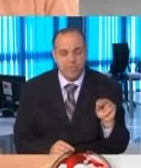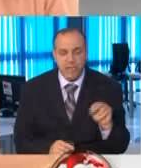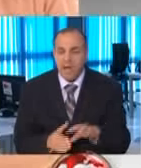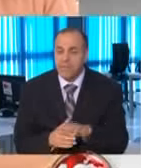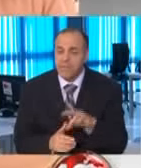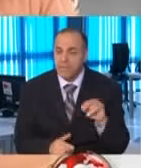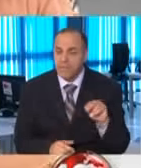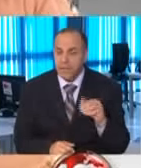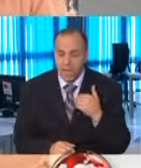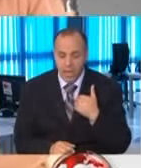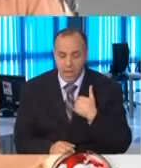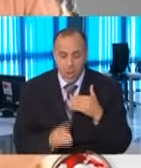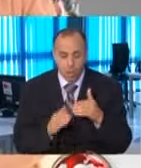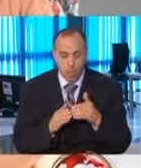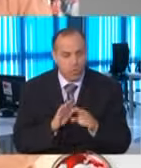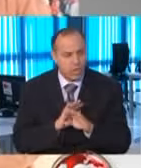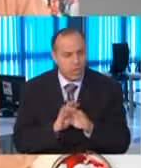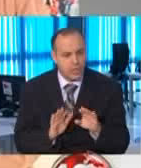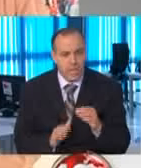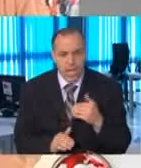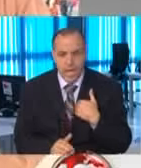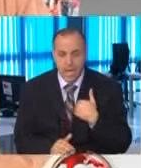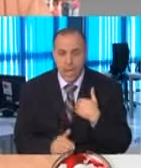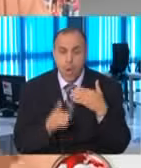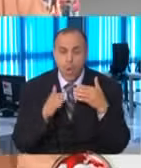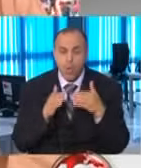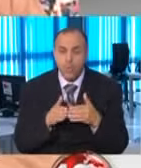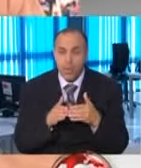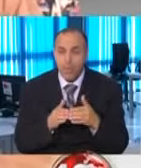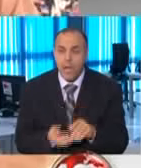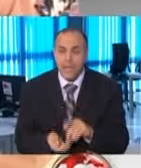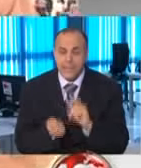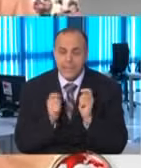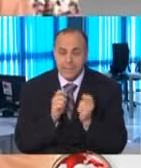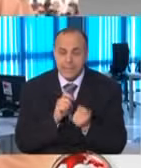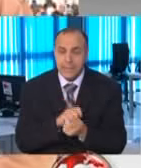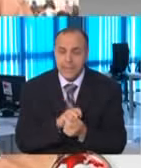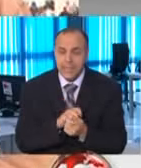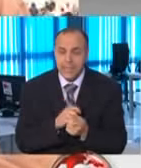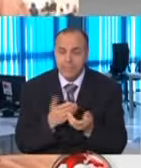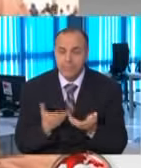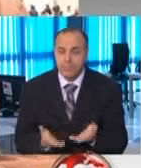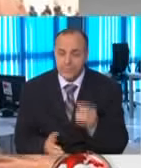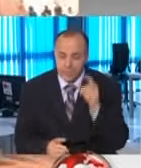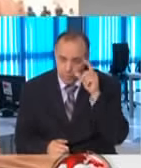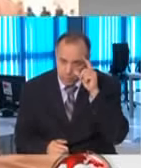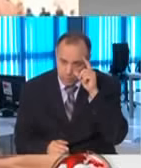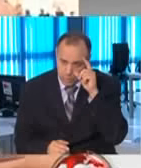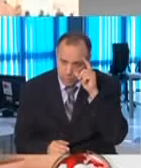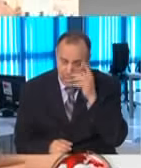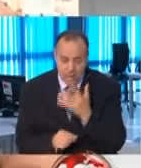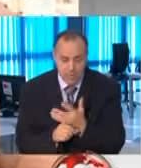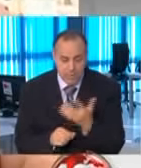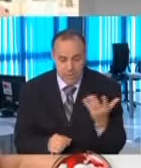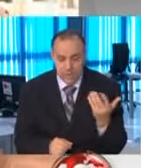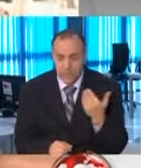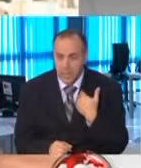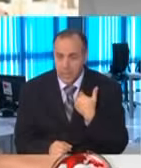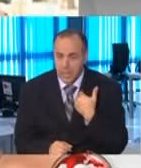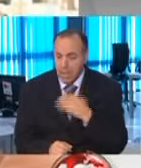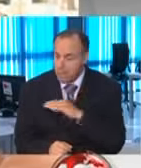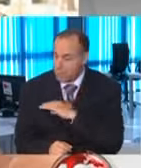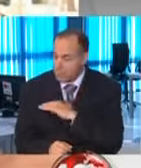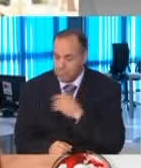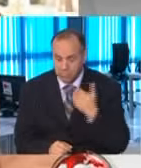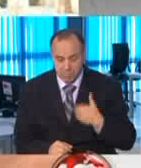الوطنية. احنا لا نطالب بشيء، ثم نطالب بتغيير معناه الوضعية اللي عليها سيدي بوزيد طيلة 5 سنوات. نحن لا نحمل